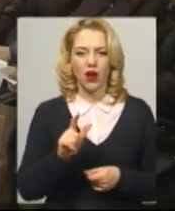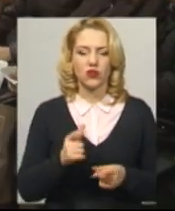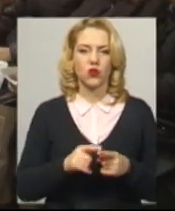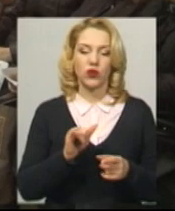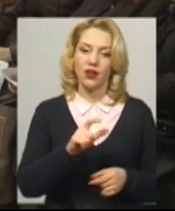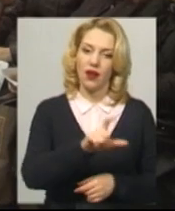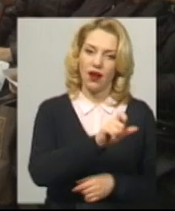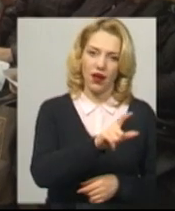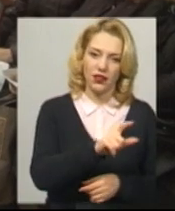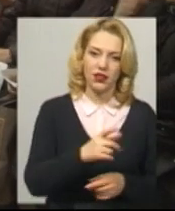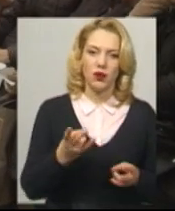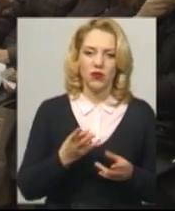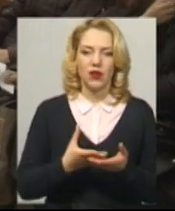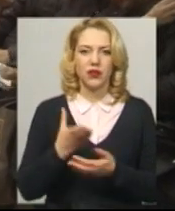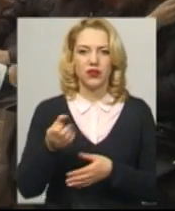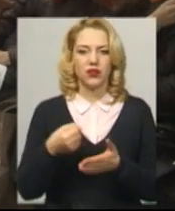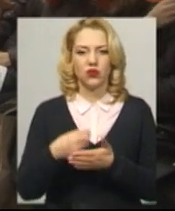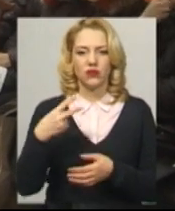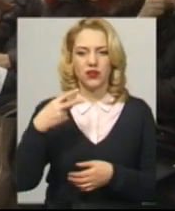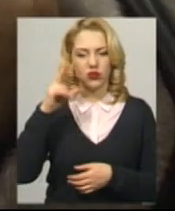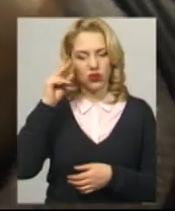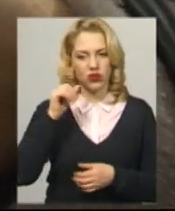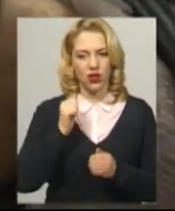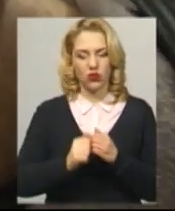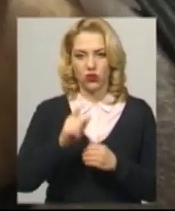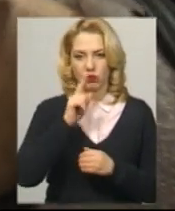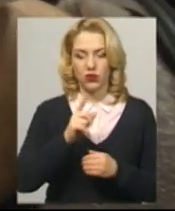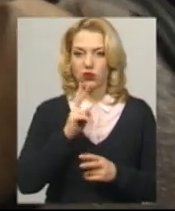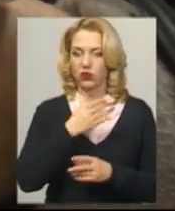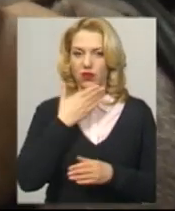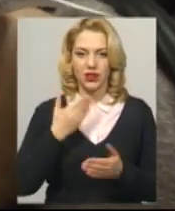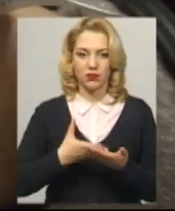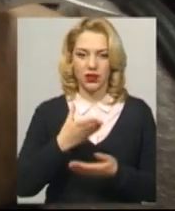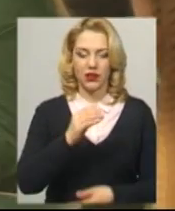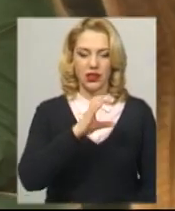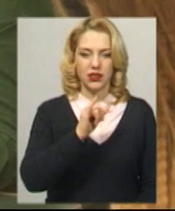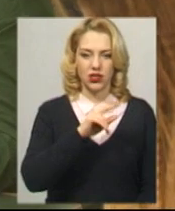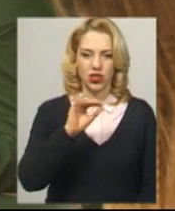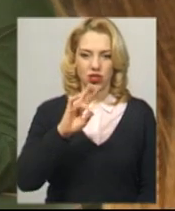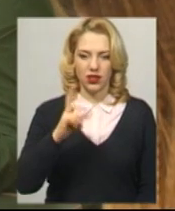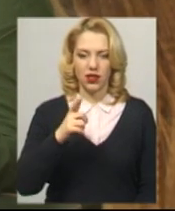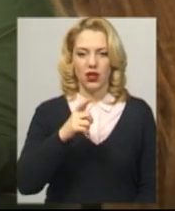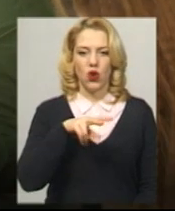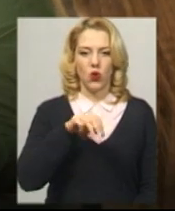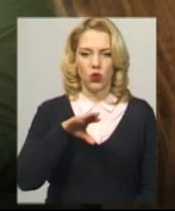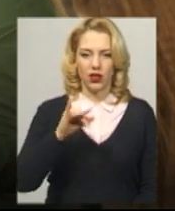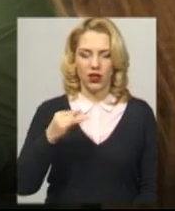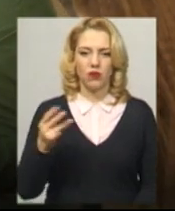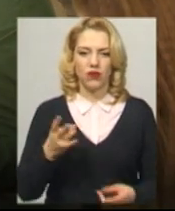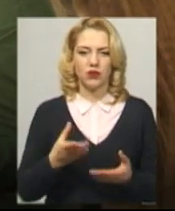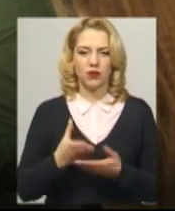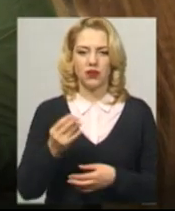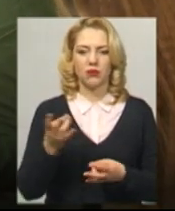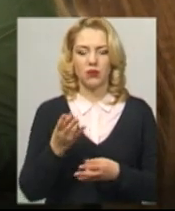мають сплачувати до 20-го числа кожного місяця. Хто не сплатив, за січень і лютий ще може заплатити. Ми маємо допомогти людям цей